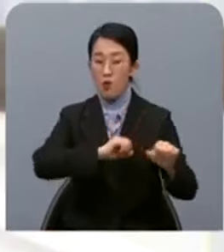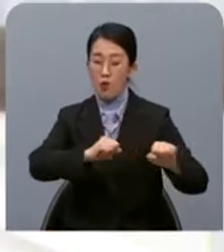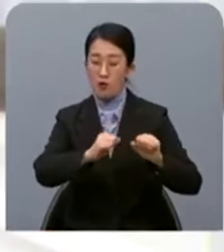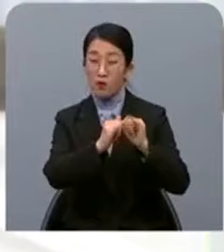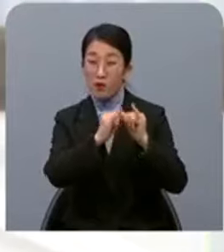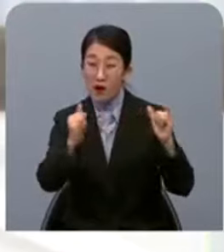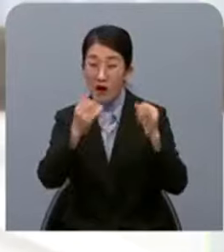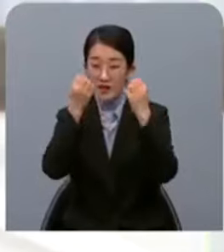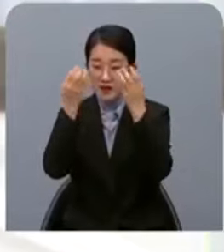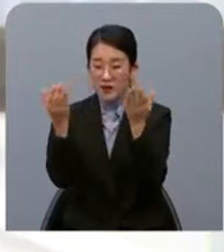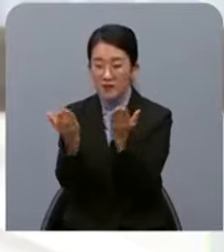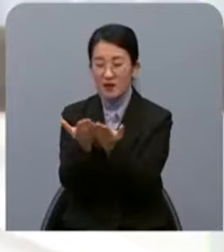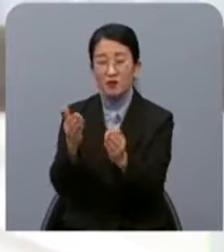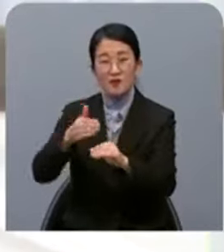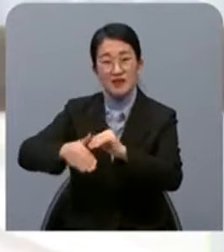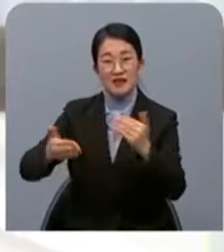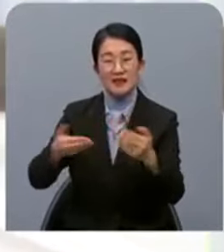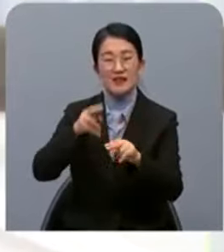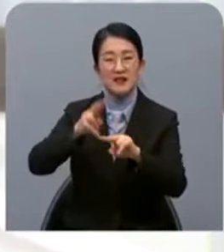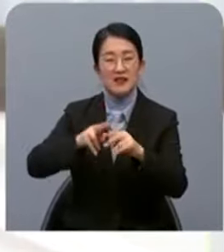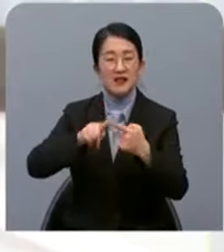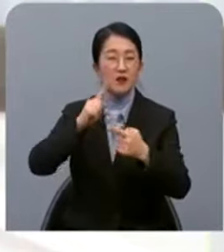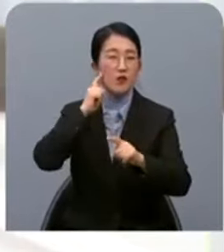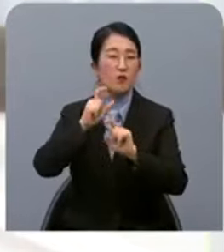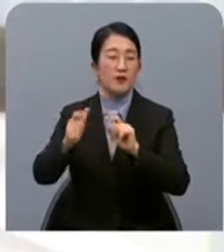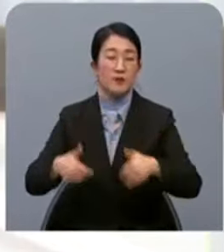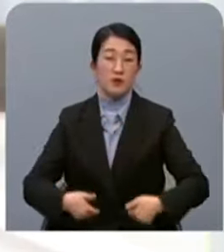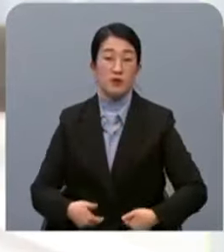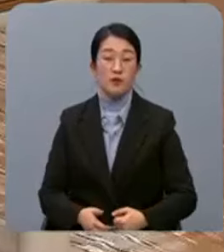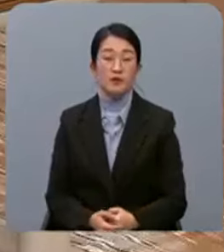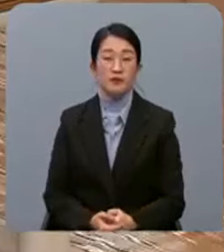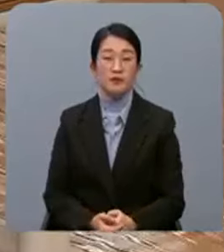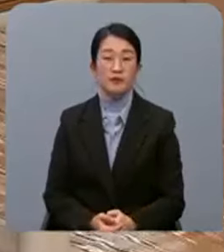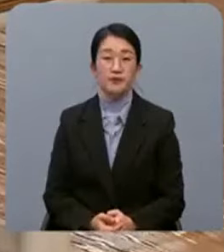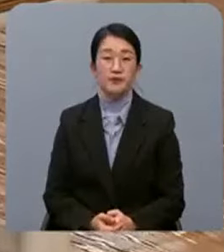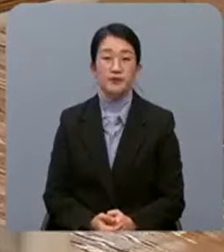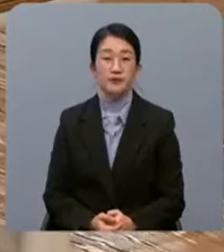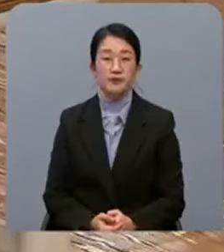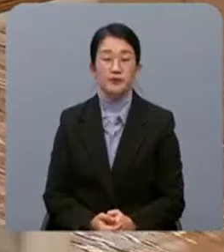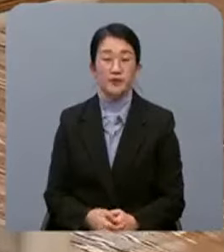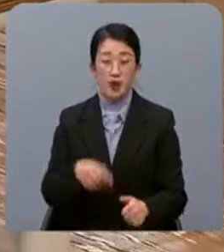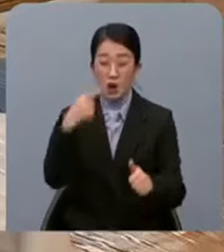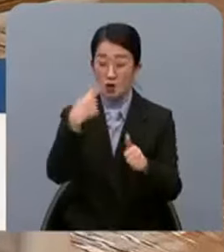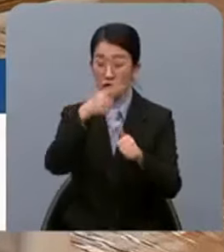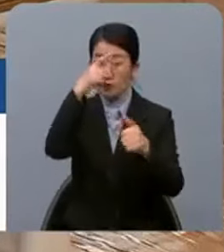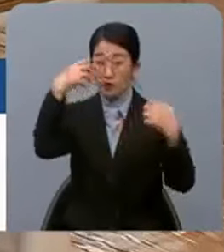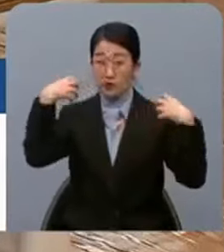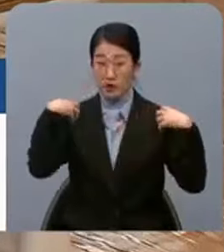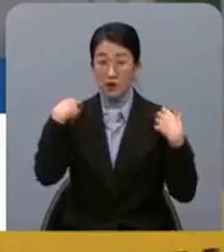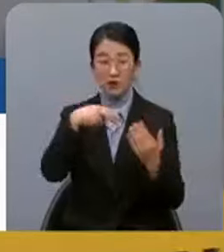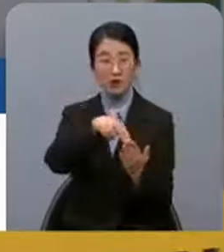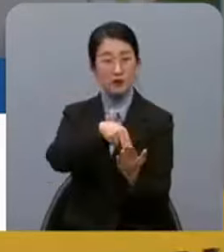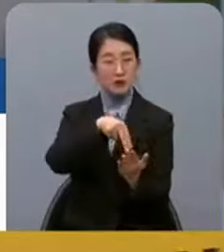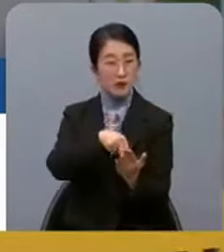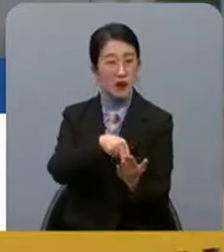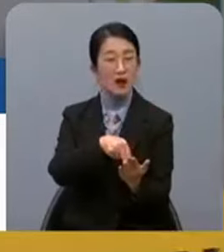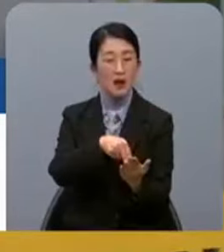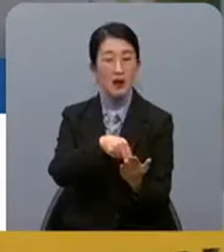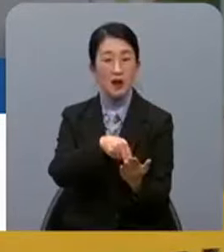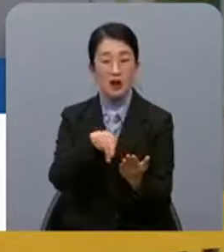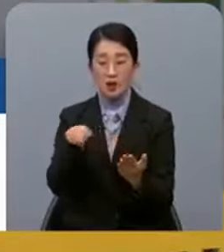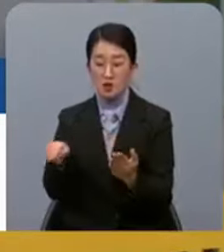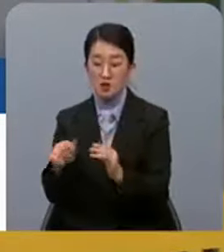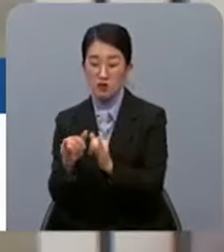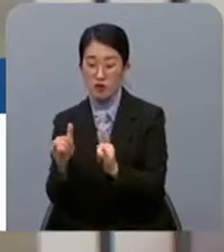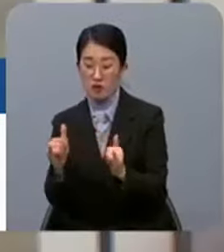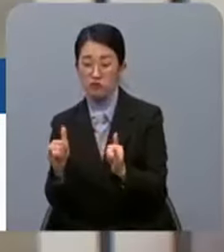새 맞춤형 일자리에 대한 고민도 필요해지고 있습니다. 교육 당국에서는 여기가 인력이 없다고